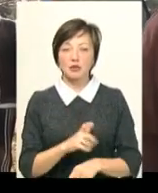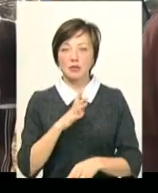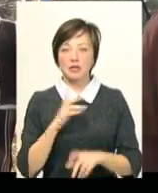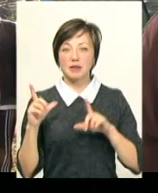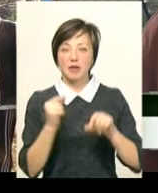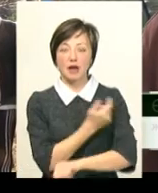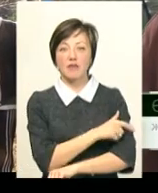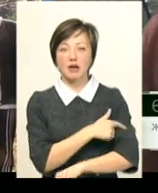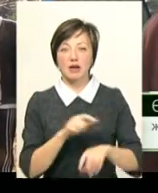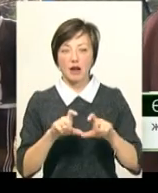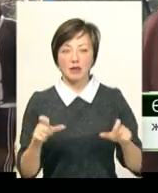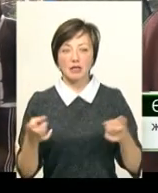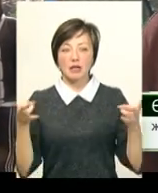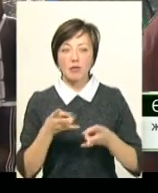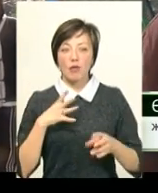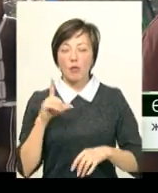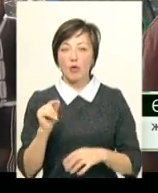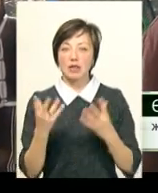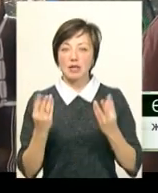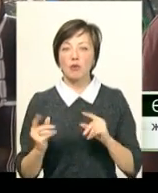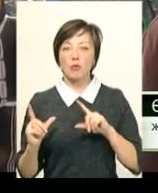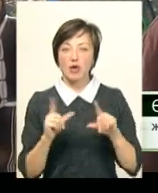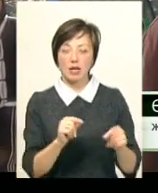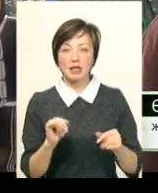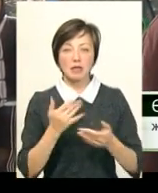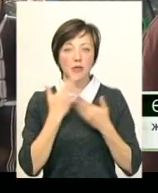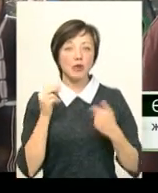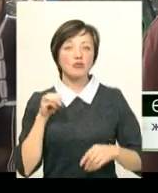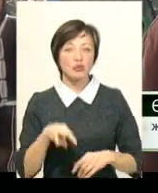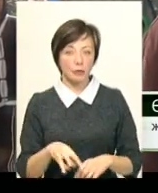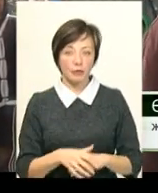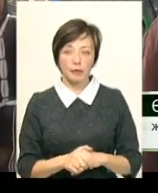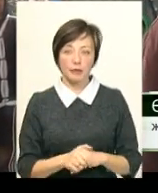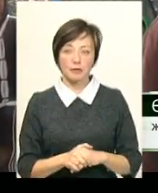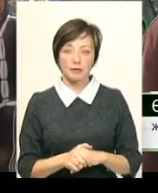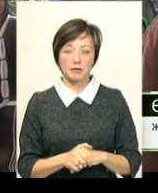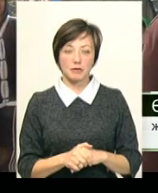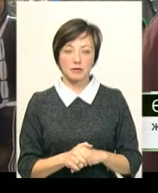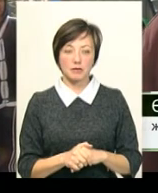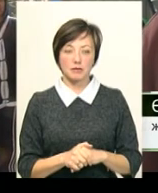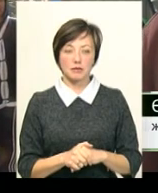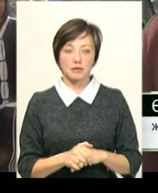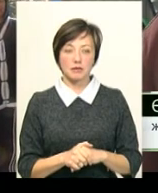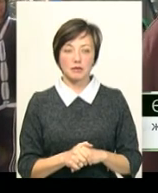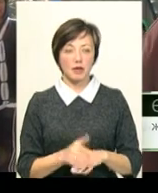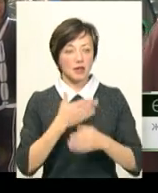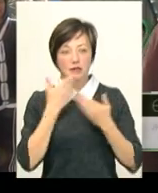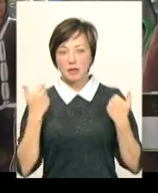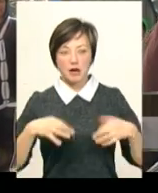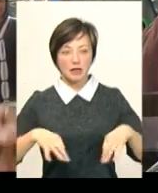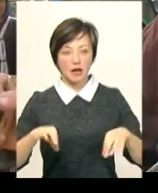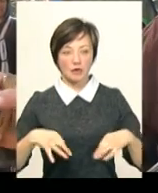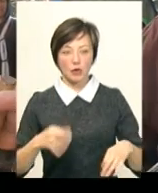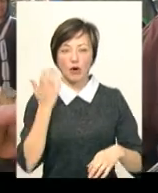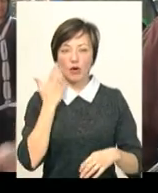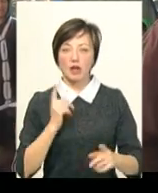в больницю. От мені треба було в понеділок поїхати, і нема чим. І нема транспорту. А як